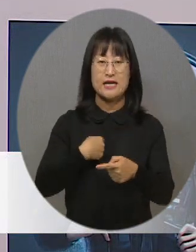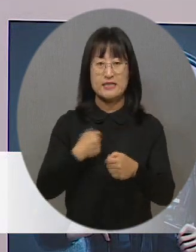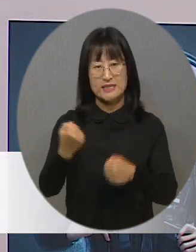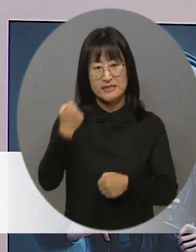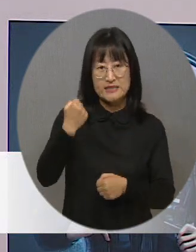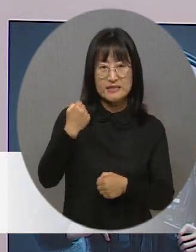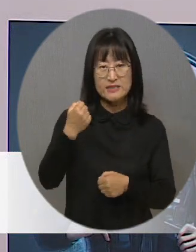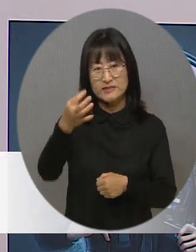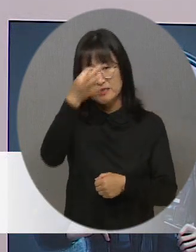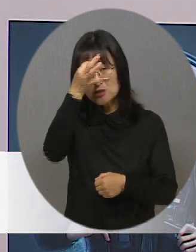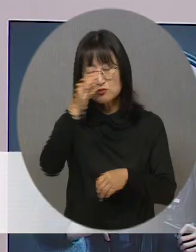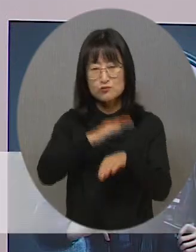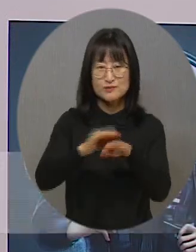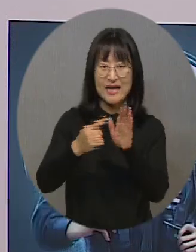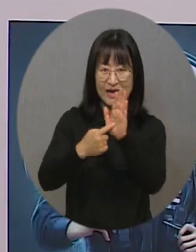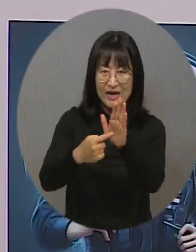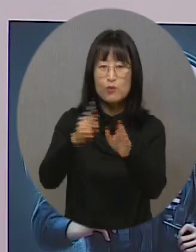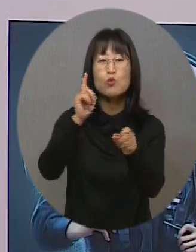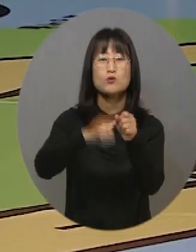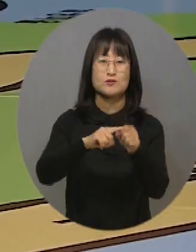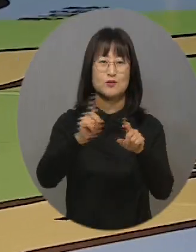찾기 위해서 대회 참여했습니다.